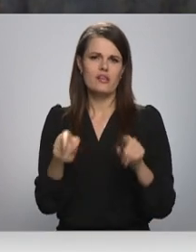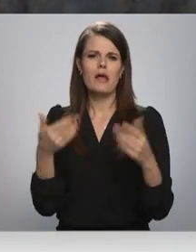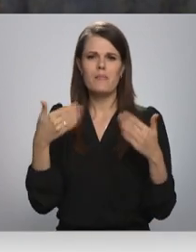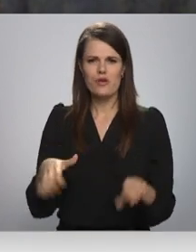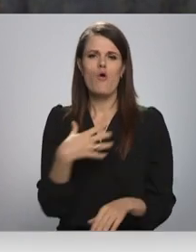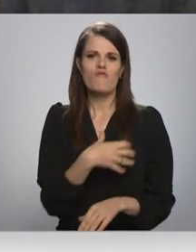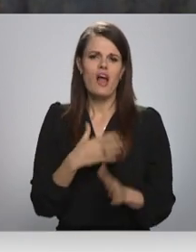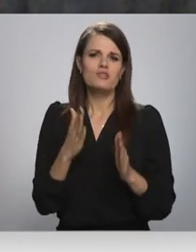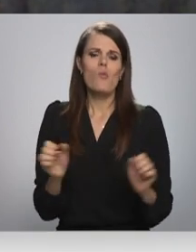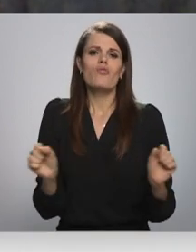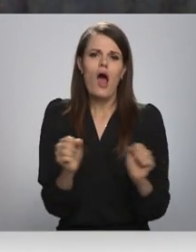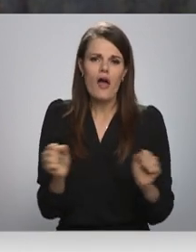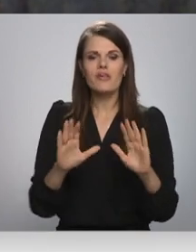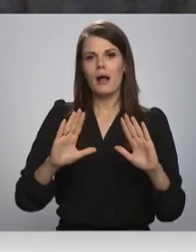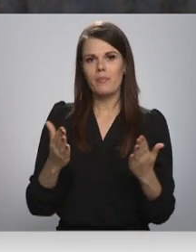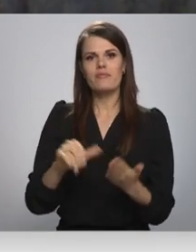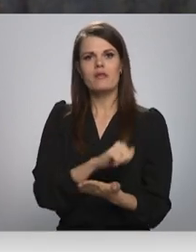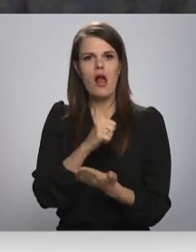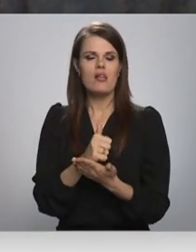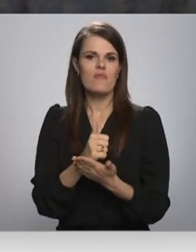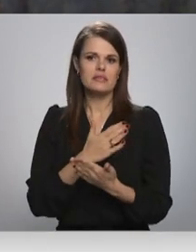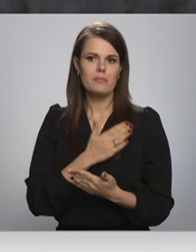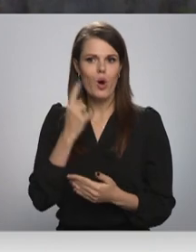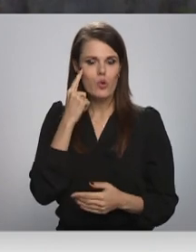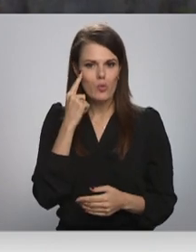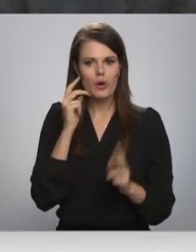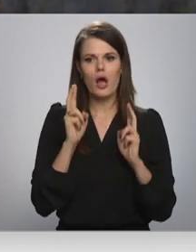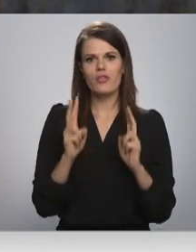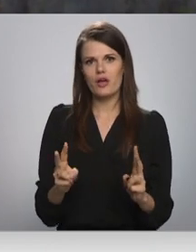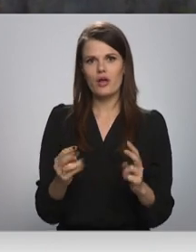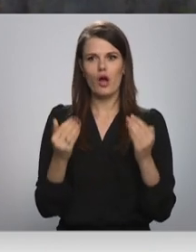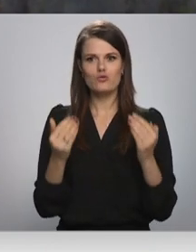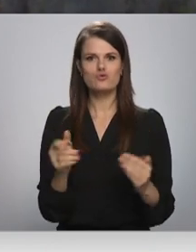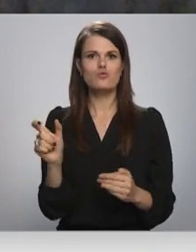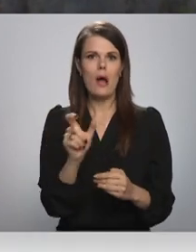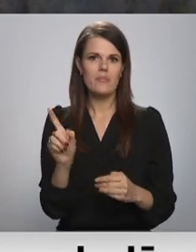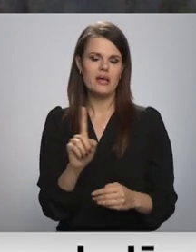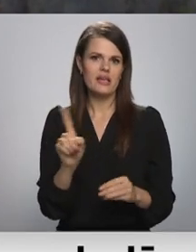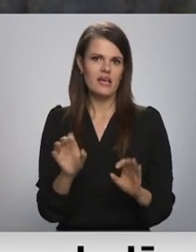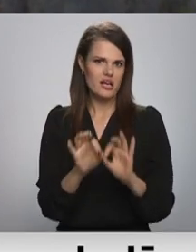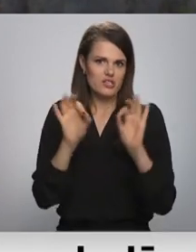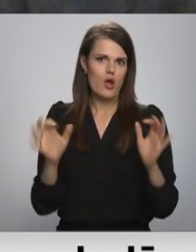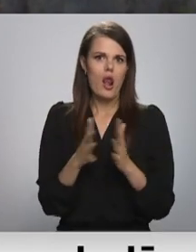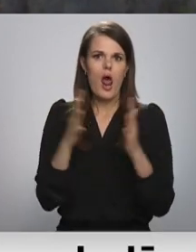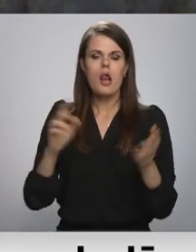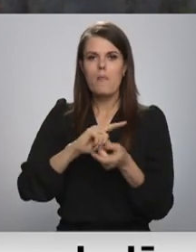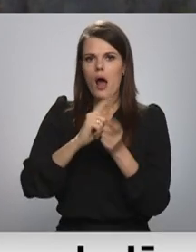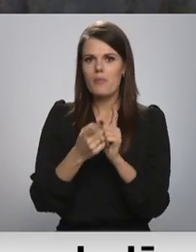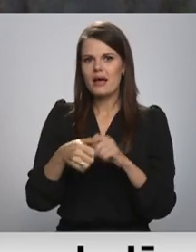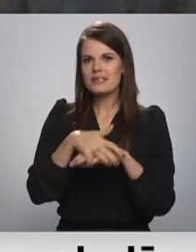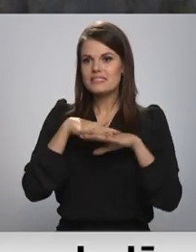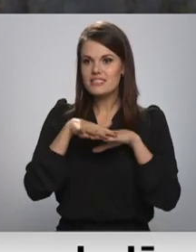bet tā galvenā lieta ir, manuprāt, ka šobrīd ir sākušās tādas lielākas pārmaiņas sabiedrībā.